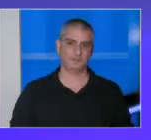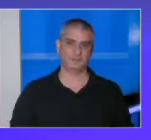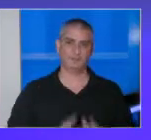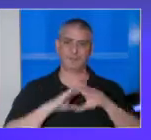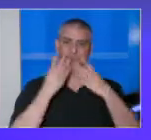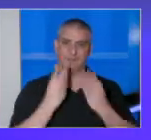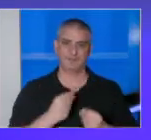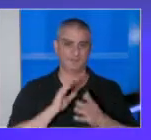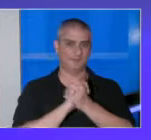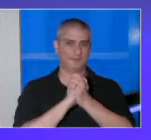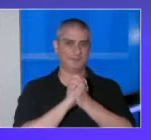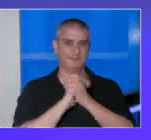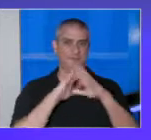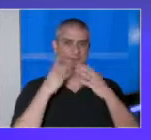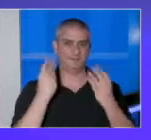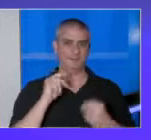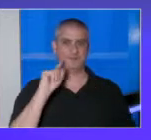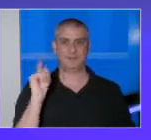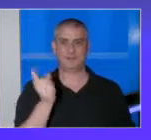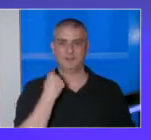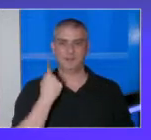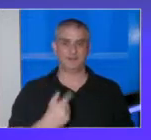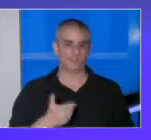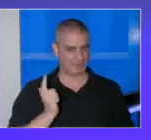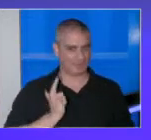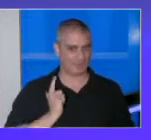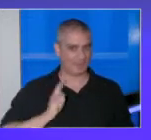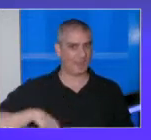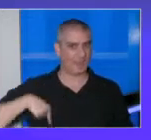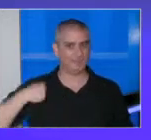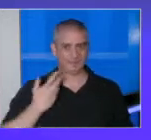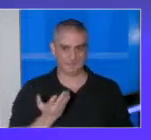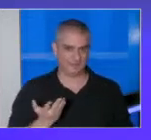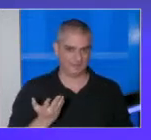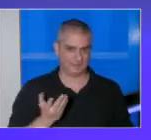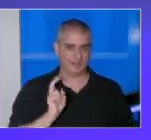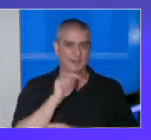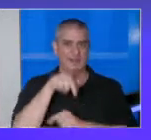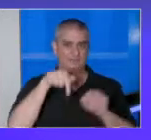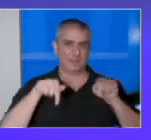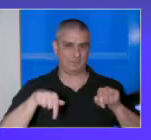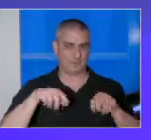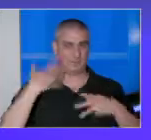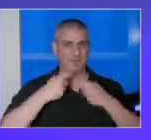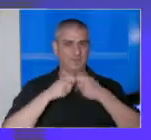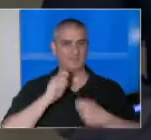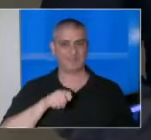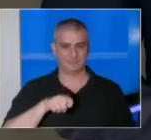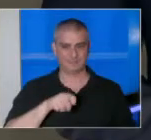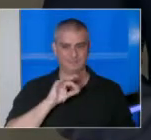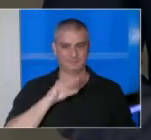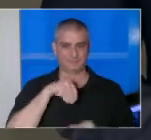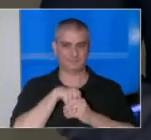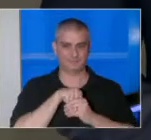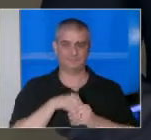ערב טוב. שלום וברכה, ערב טוב לכולם. חיכית הרבה זמן, מתי, להגיע לכאן, להיות חברת כנסת מן